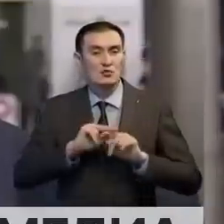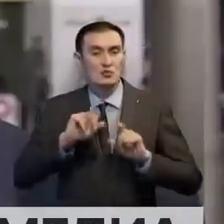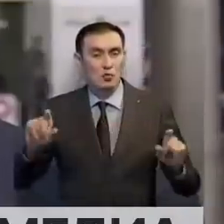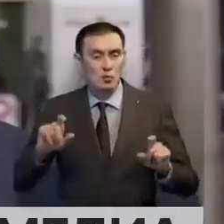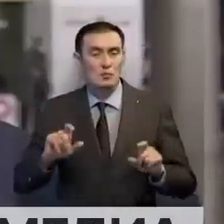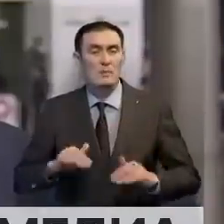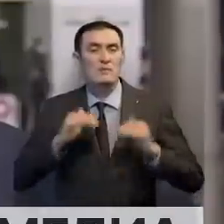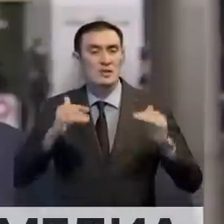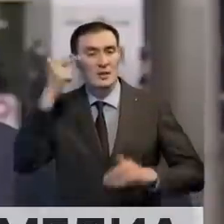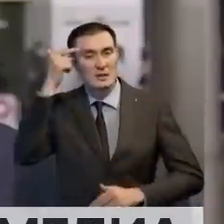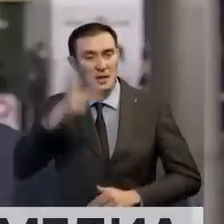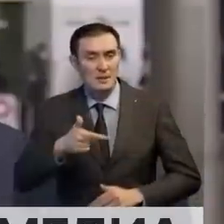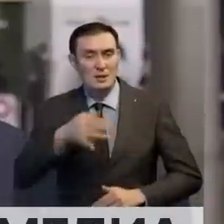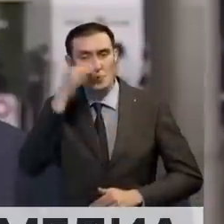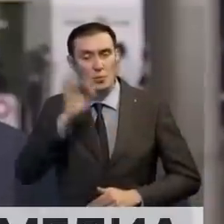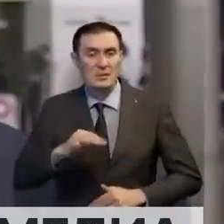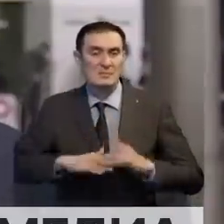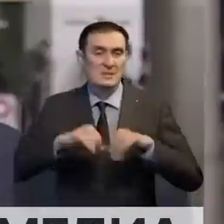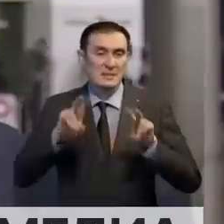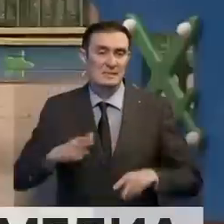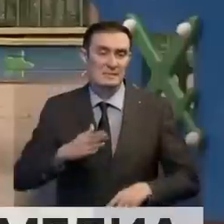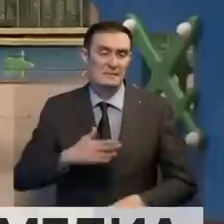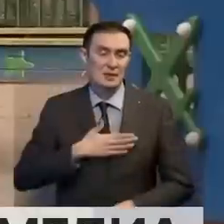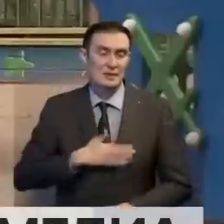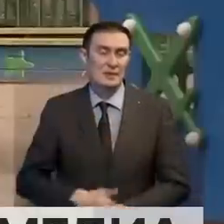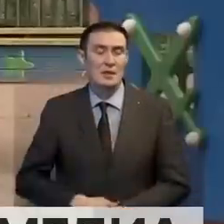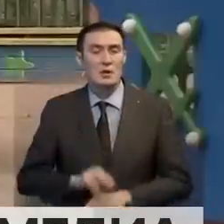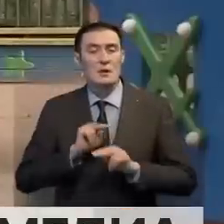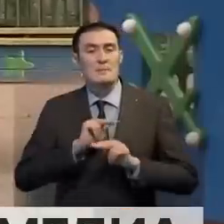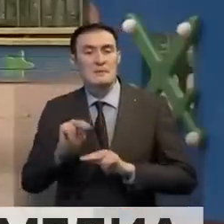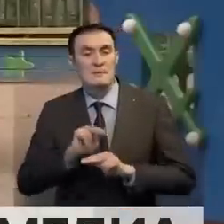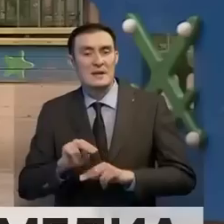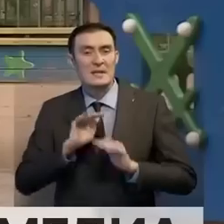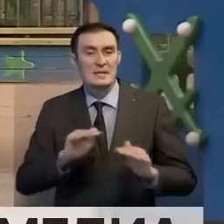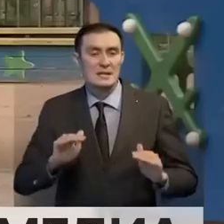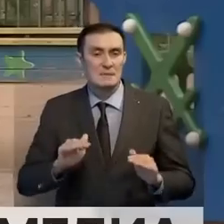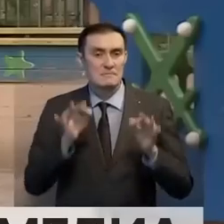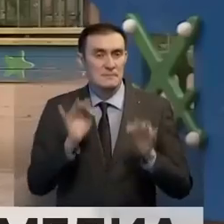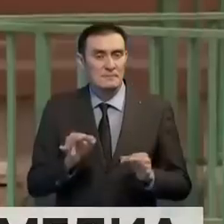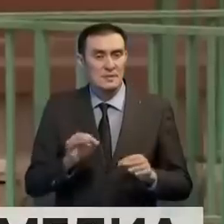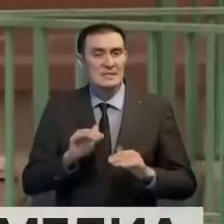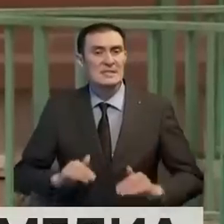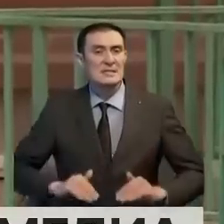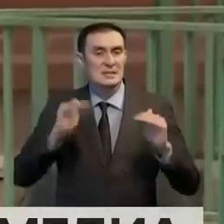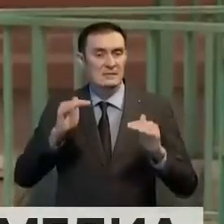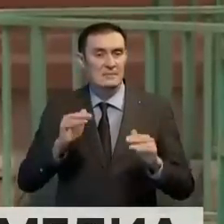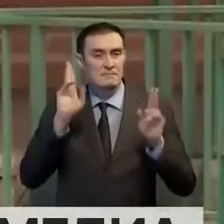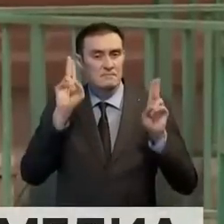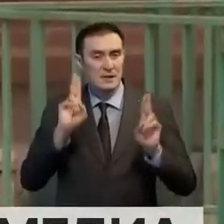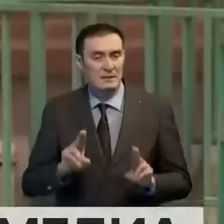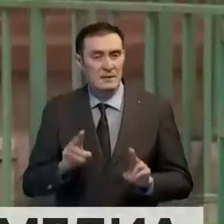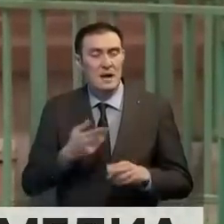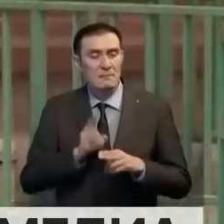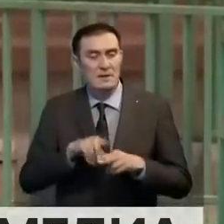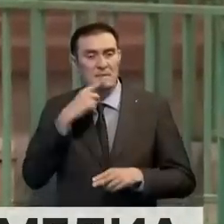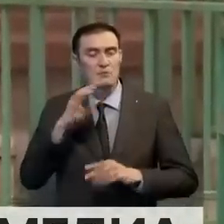инструмента повышения грамотности и профессионализма наших коллег. Прививать детям критическое мышление необходимо с раннего возраста. Об этом сегодня активно